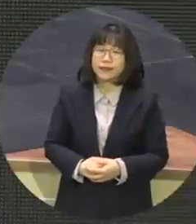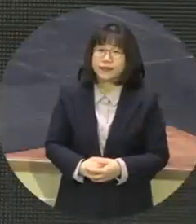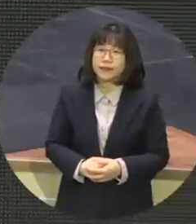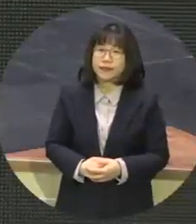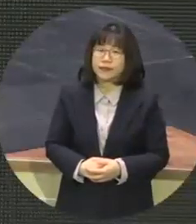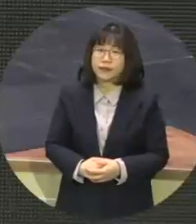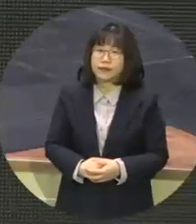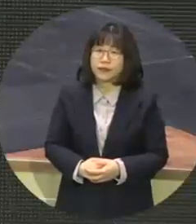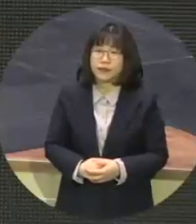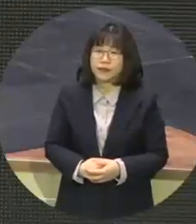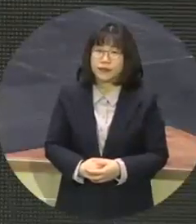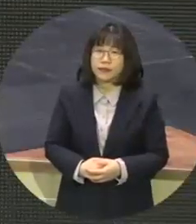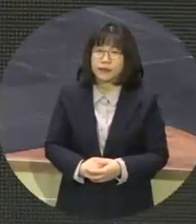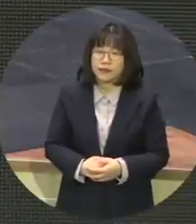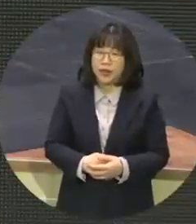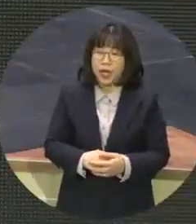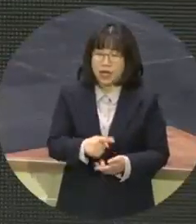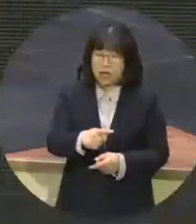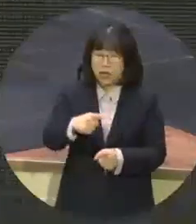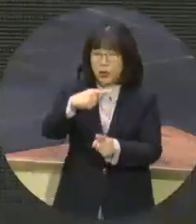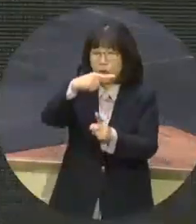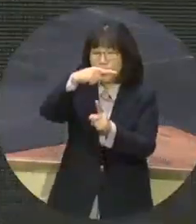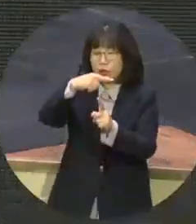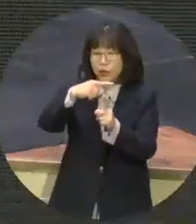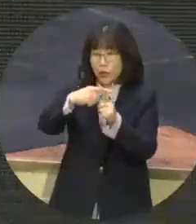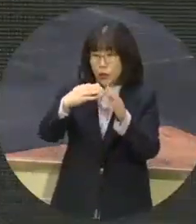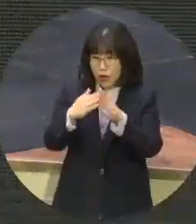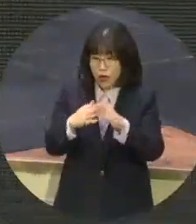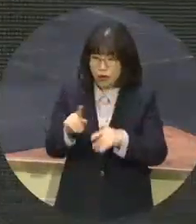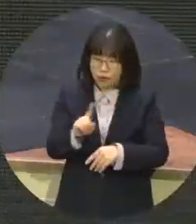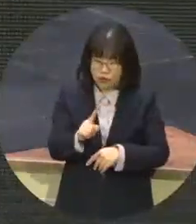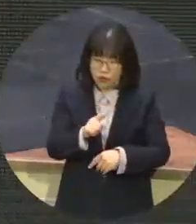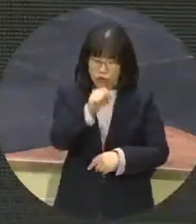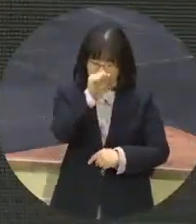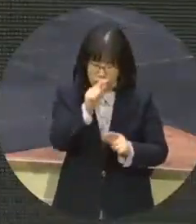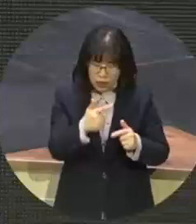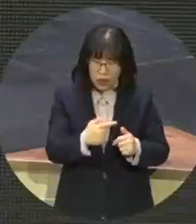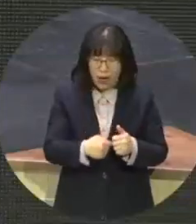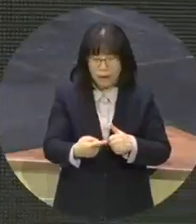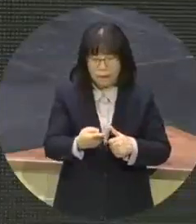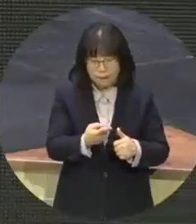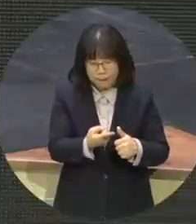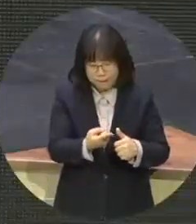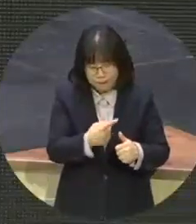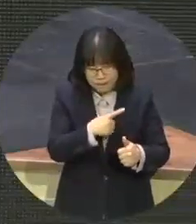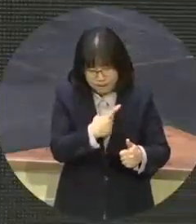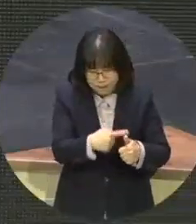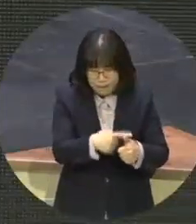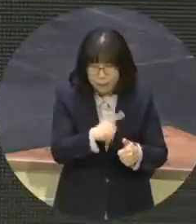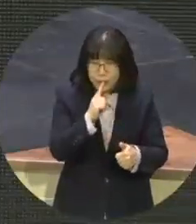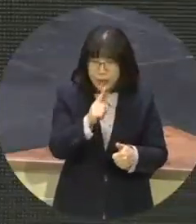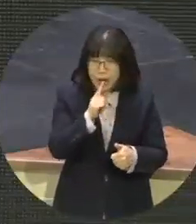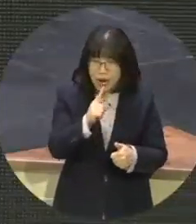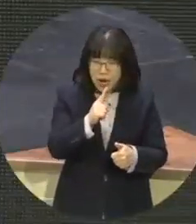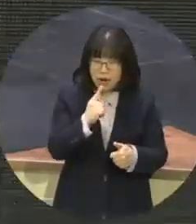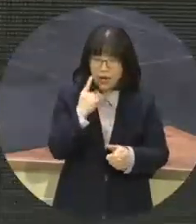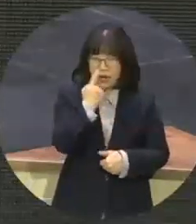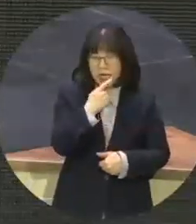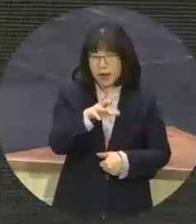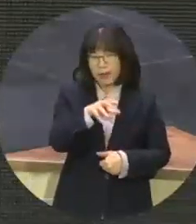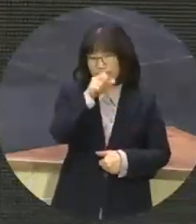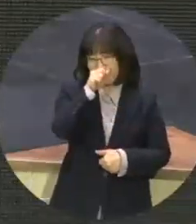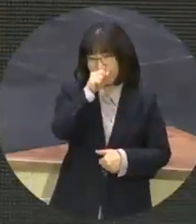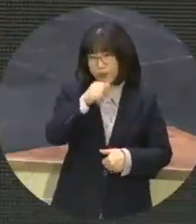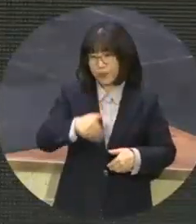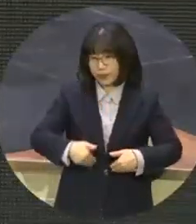그러면 끝나는 거예요. 둘 다 이제 조용히 이제 망하는 거야. 눈 안 보이지. 당장 저는 평생신앙생활 교회에서 하면서 그래서